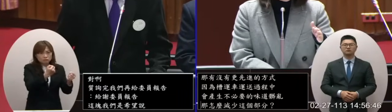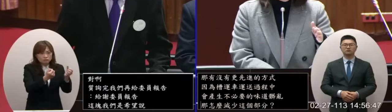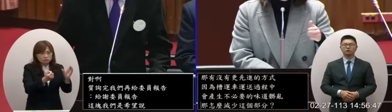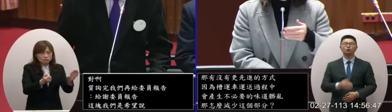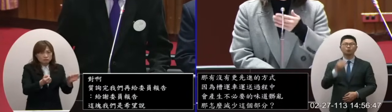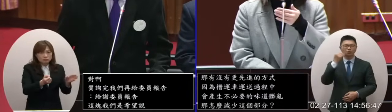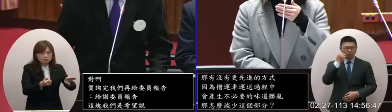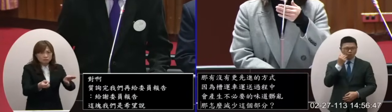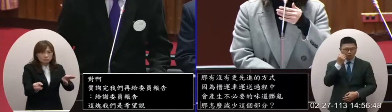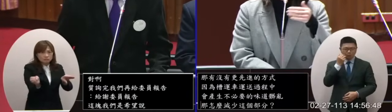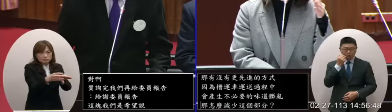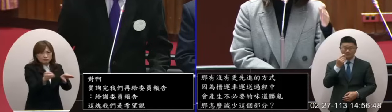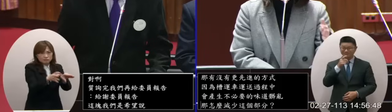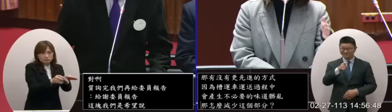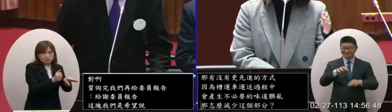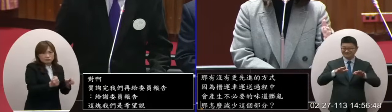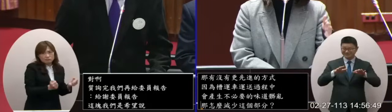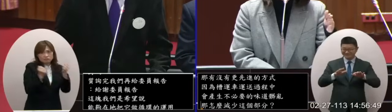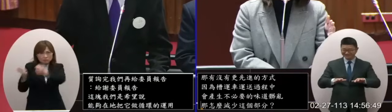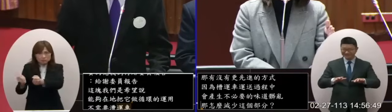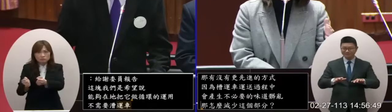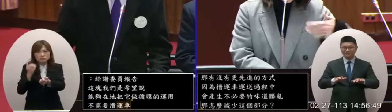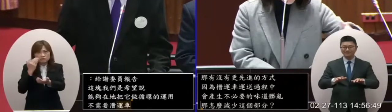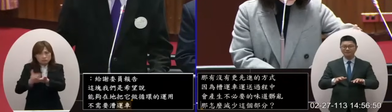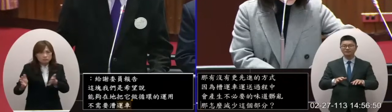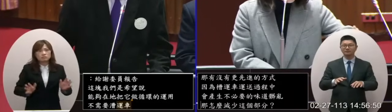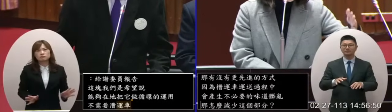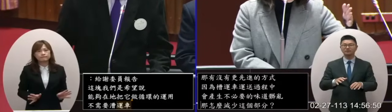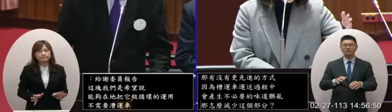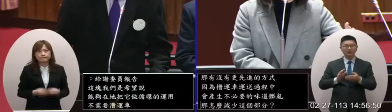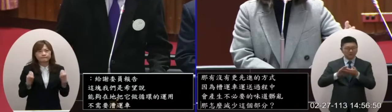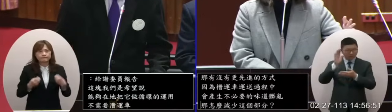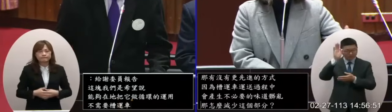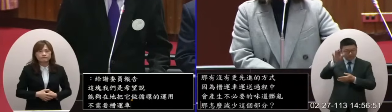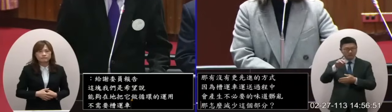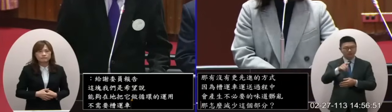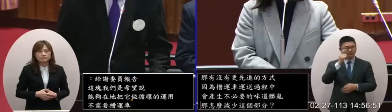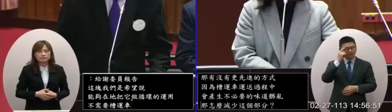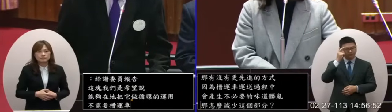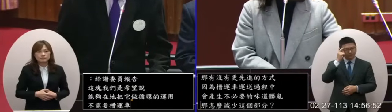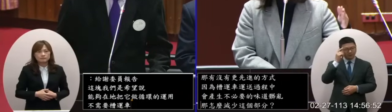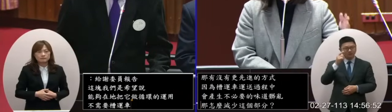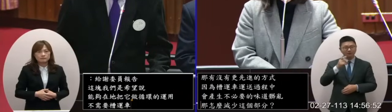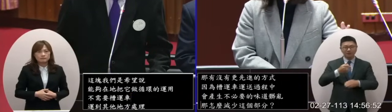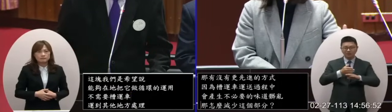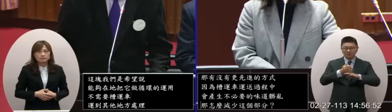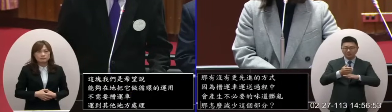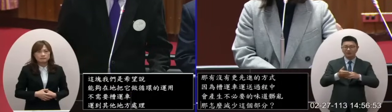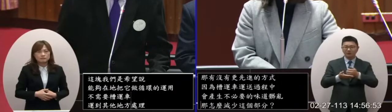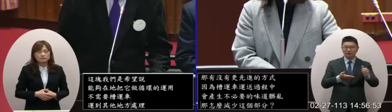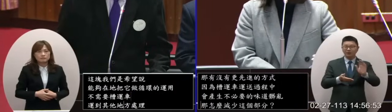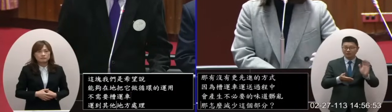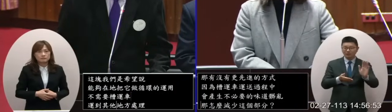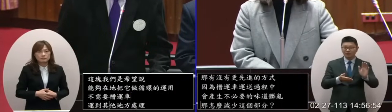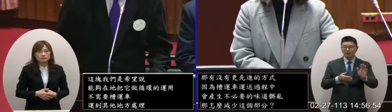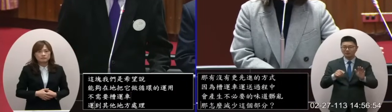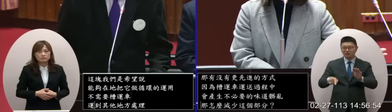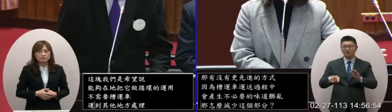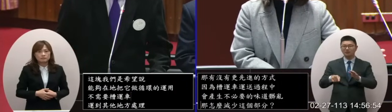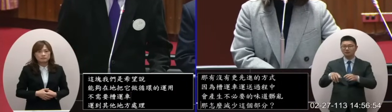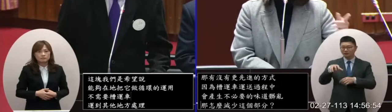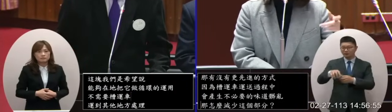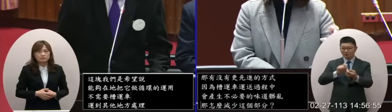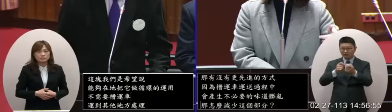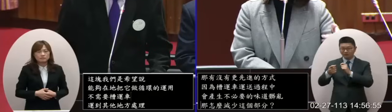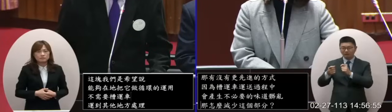积极来合作。 那如果你们现在已经未来你们预估的方式是采用在地利用，我甚至